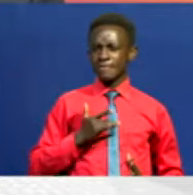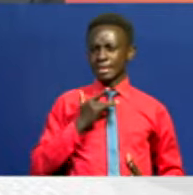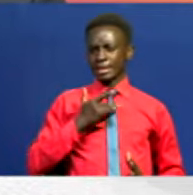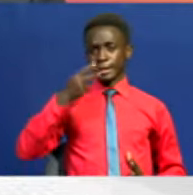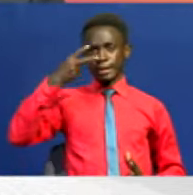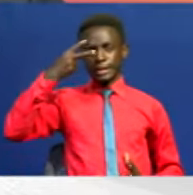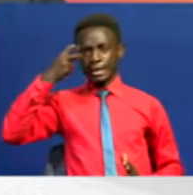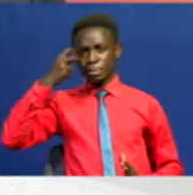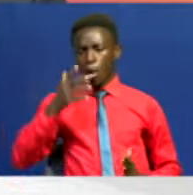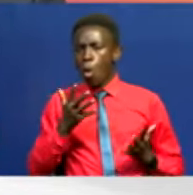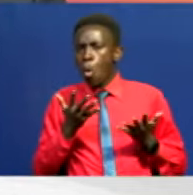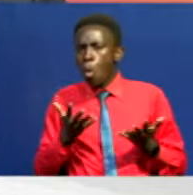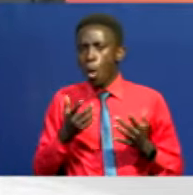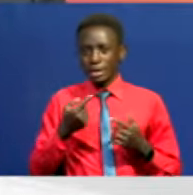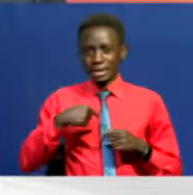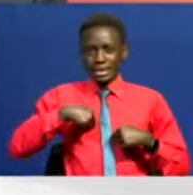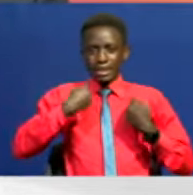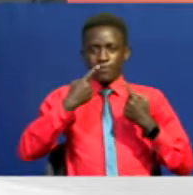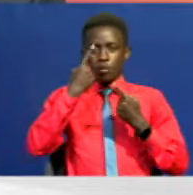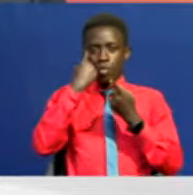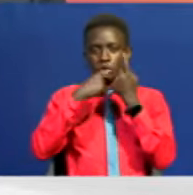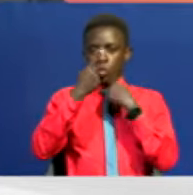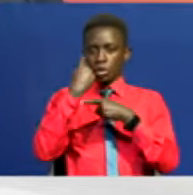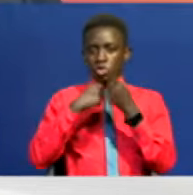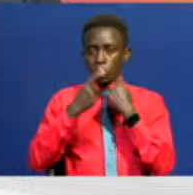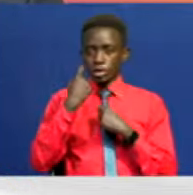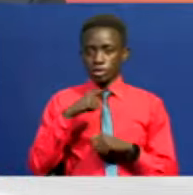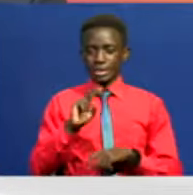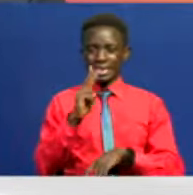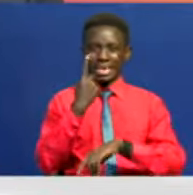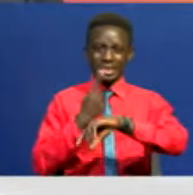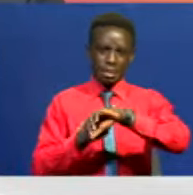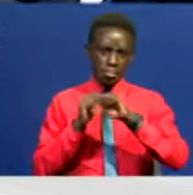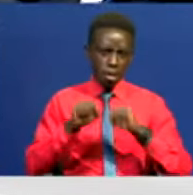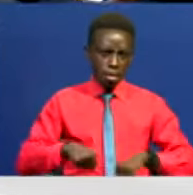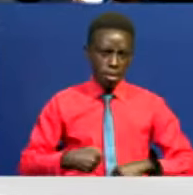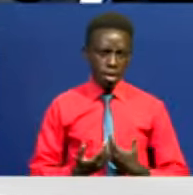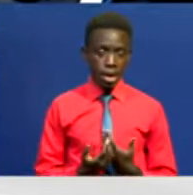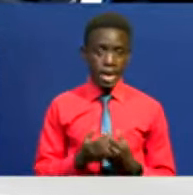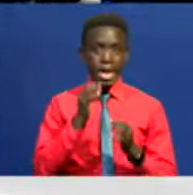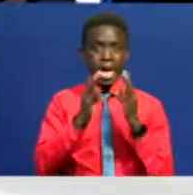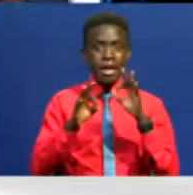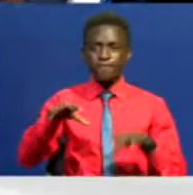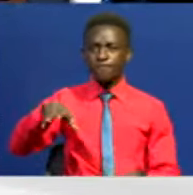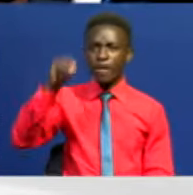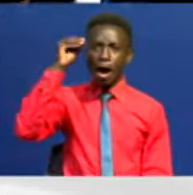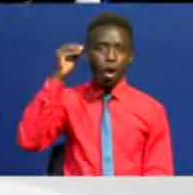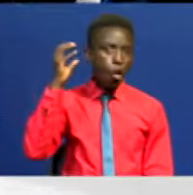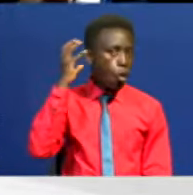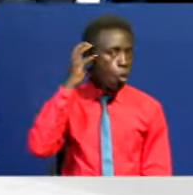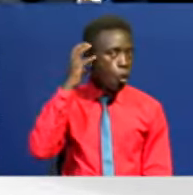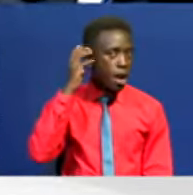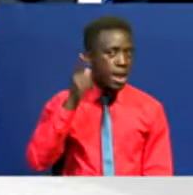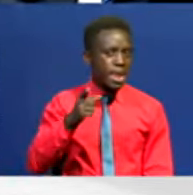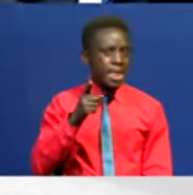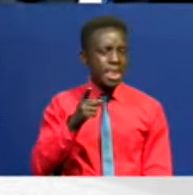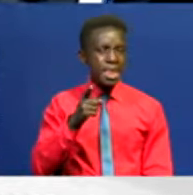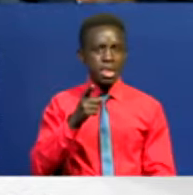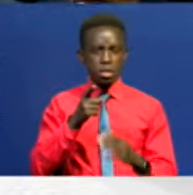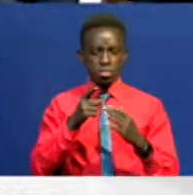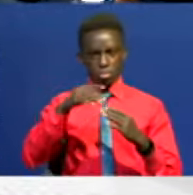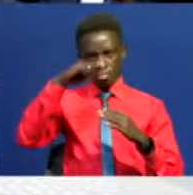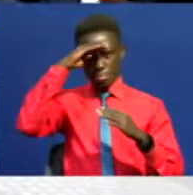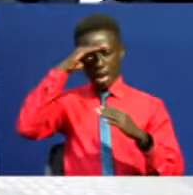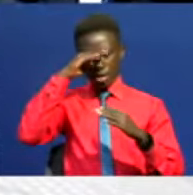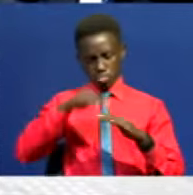pia kujiuliza maswali mara ya pili. Mm-hmm. For example, if you find a college established above a bar, wewe jiulize ni